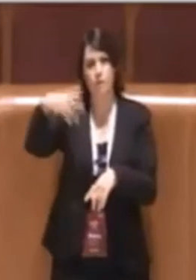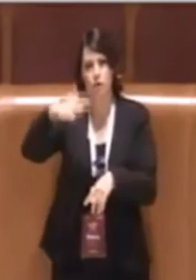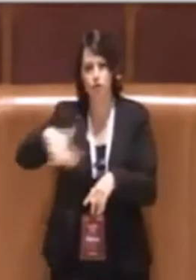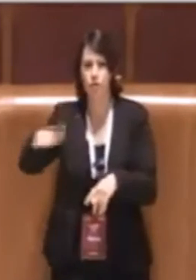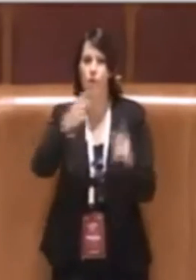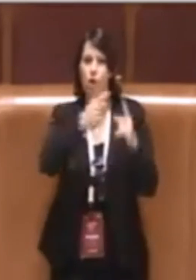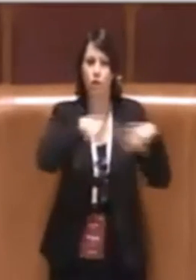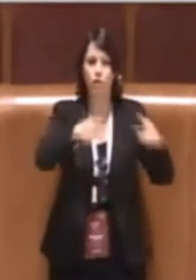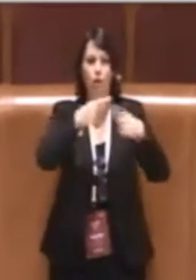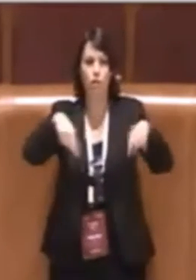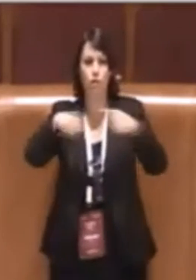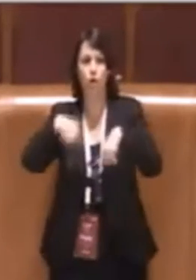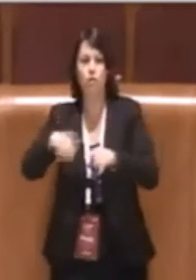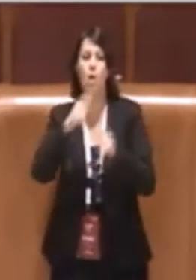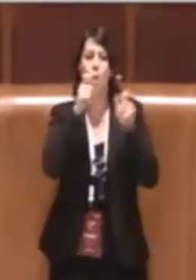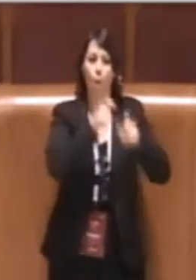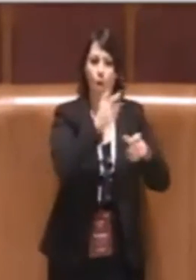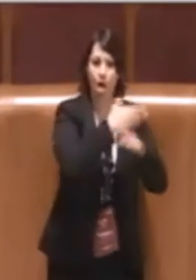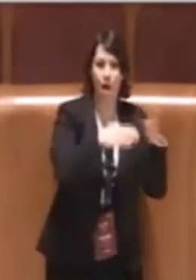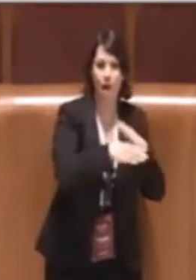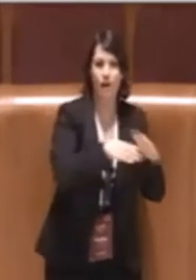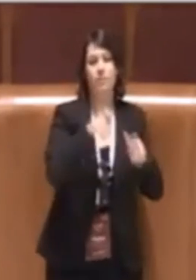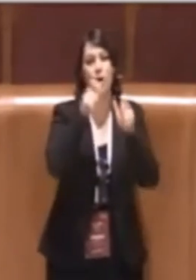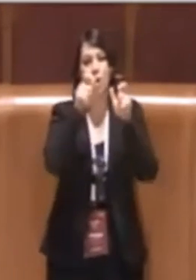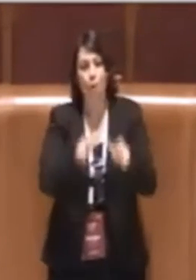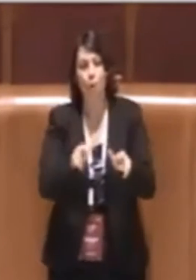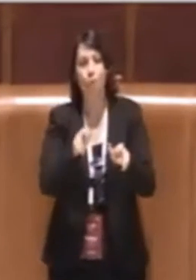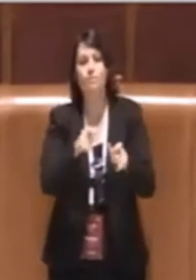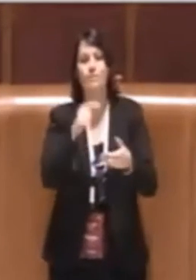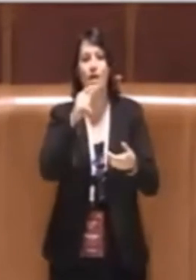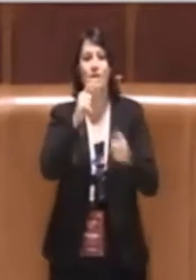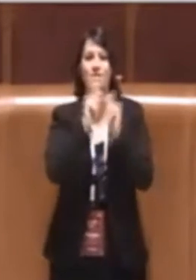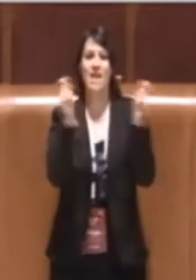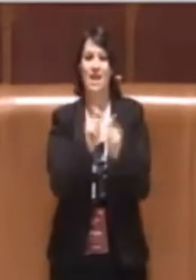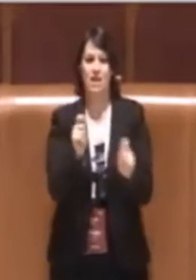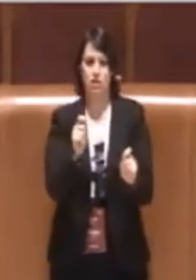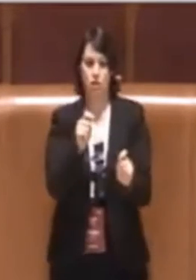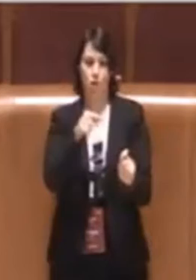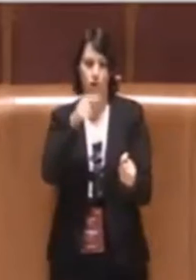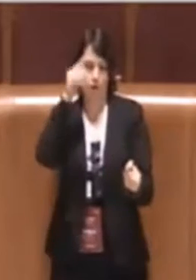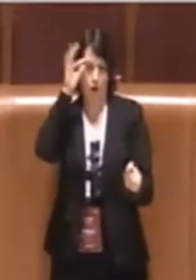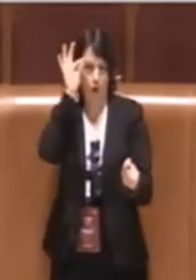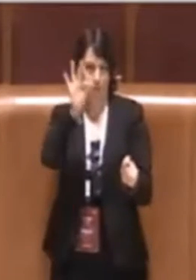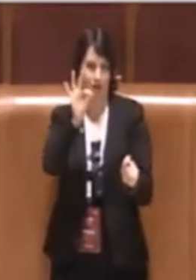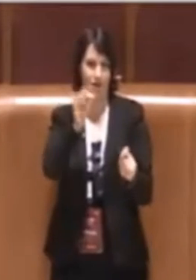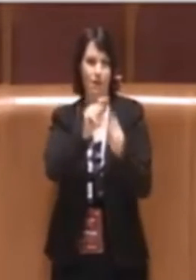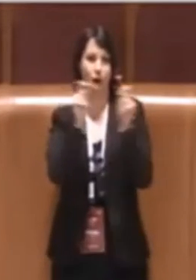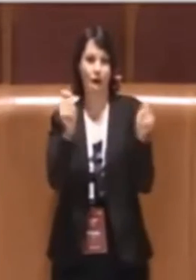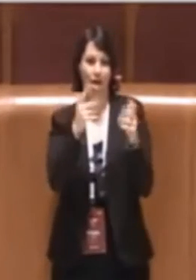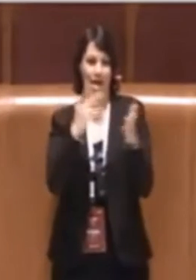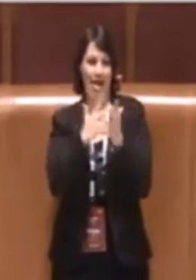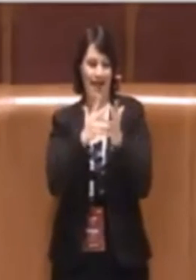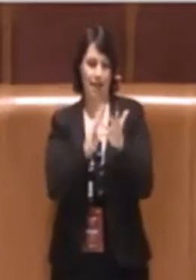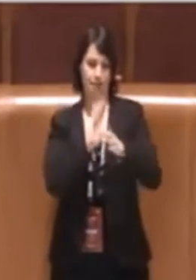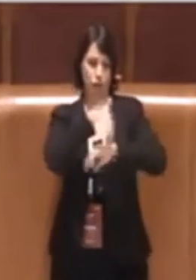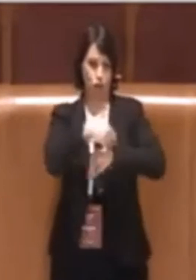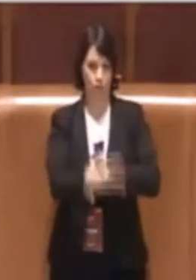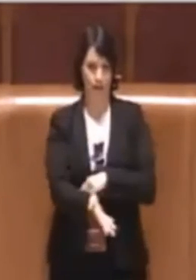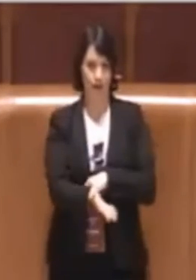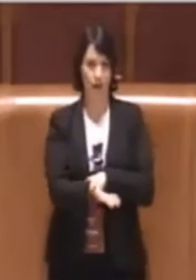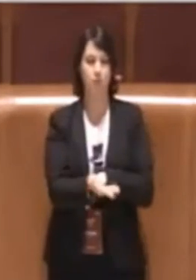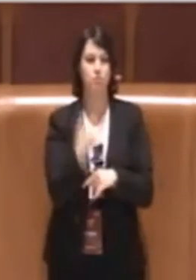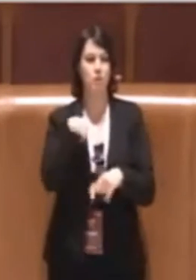l'handicap, le federazioni che si occupano del superamento dell'handicap, che sono anche presenti alcune qui in aula e che mi hanno manifestato